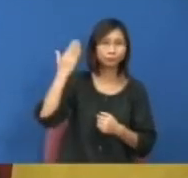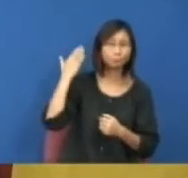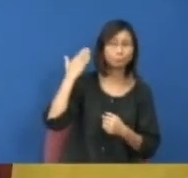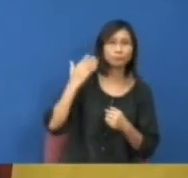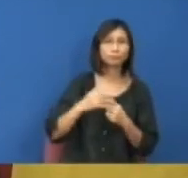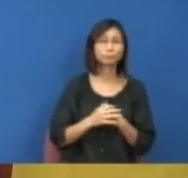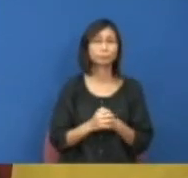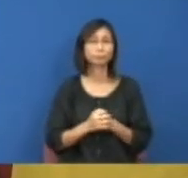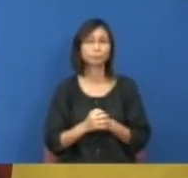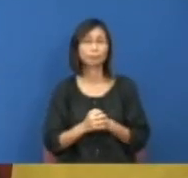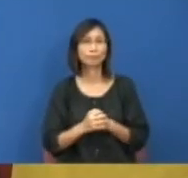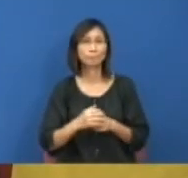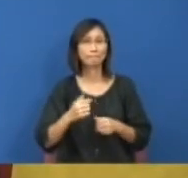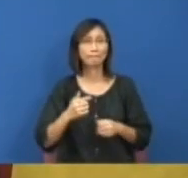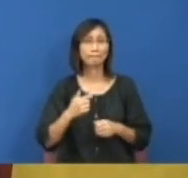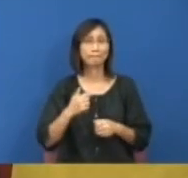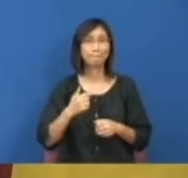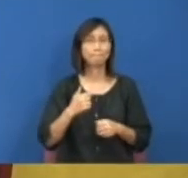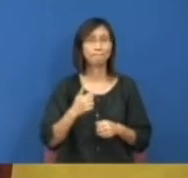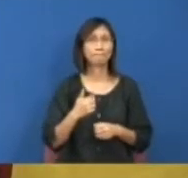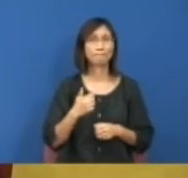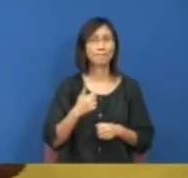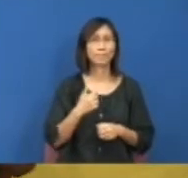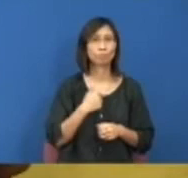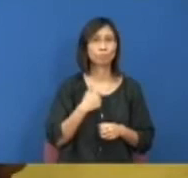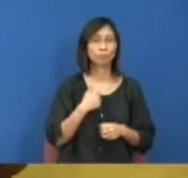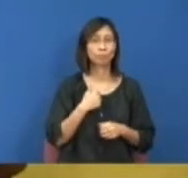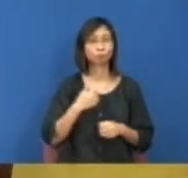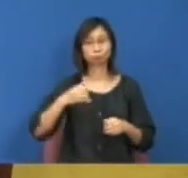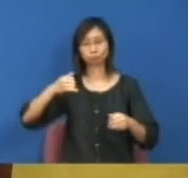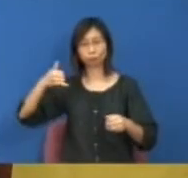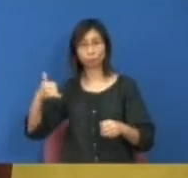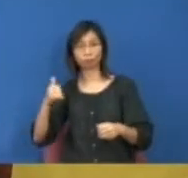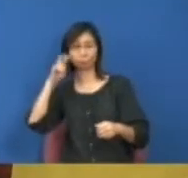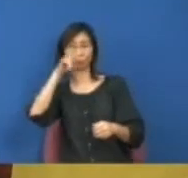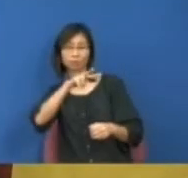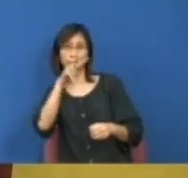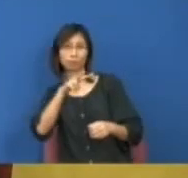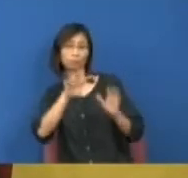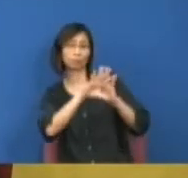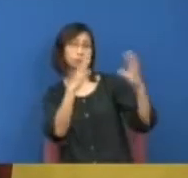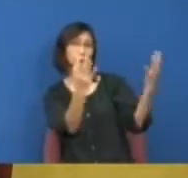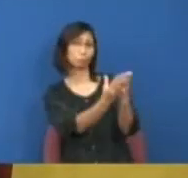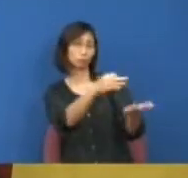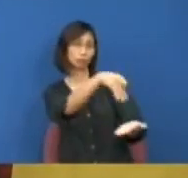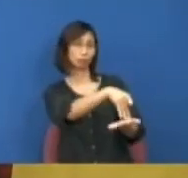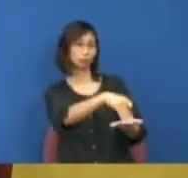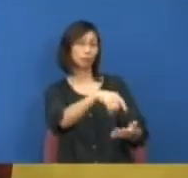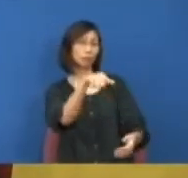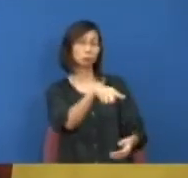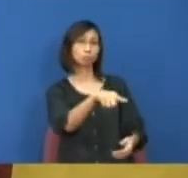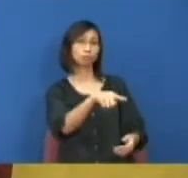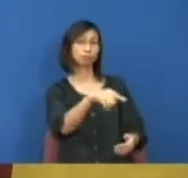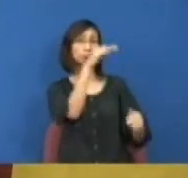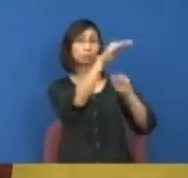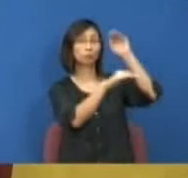說究竟我用啲，我究竟係從一個第三者角度去睇依班人，啊依班人嘅參與就係一個階級戰爭，定